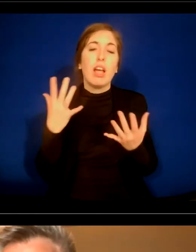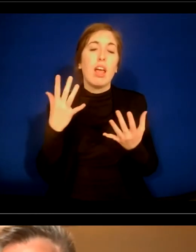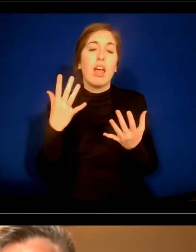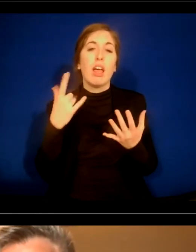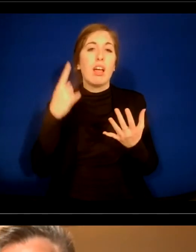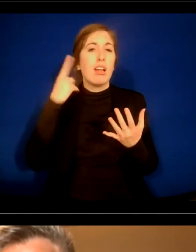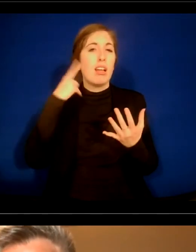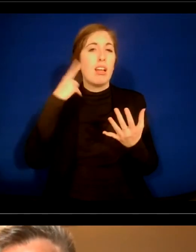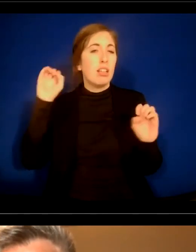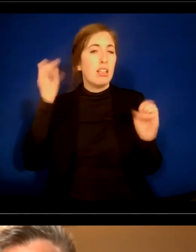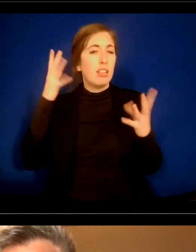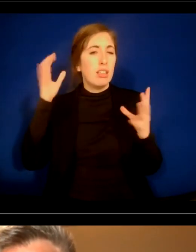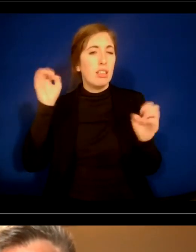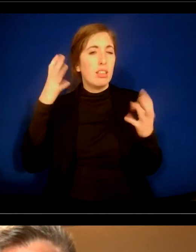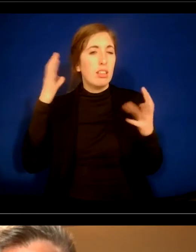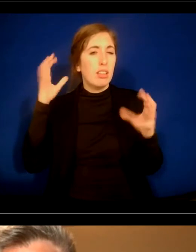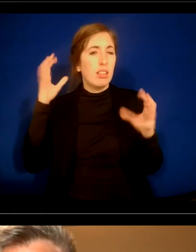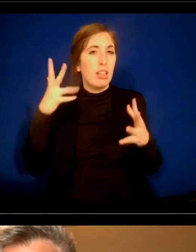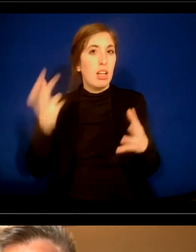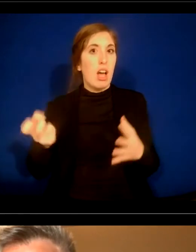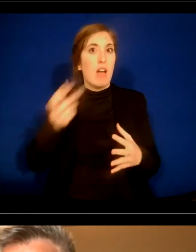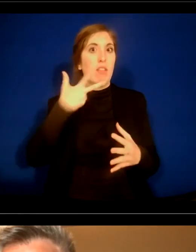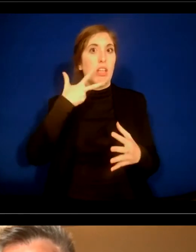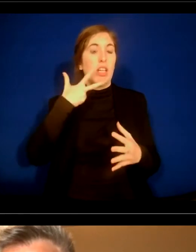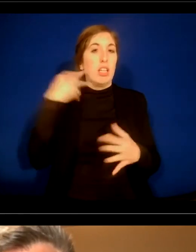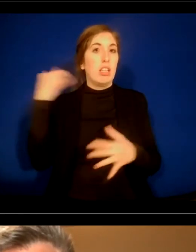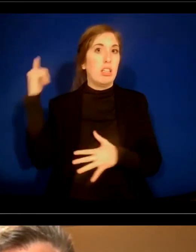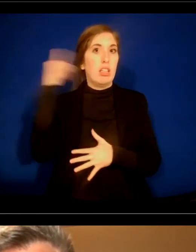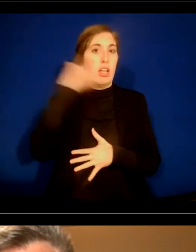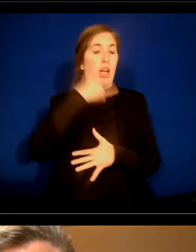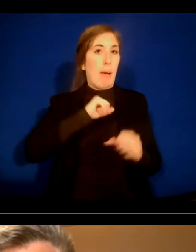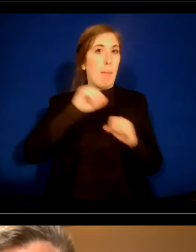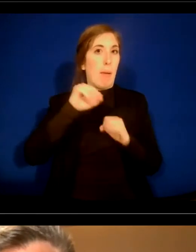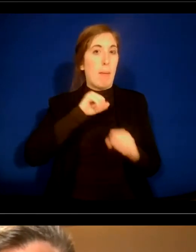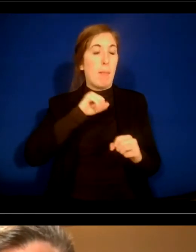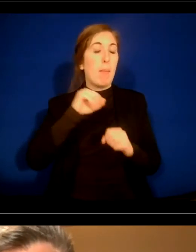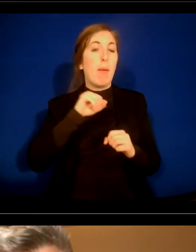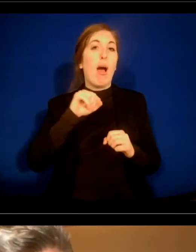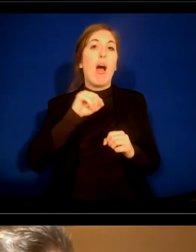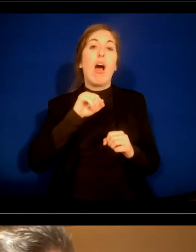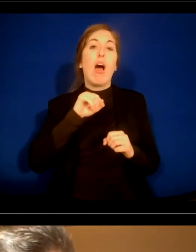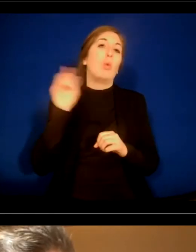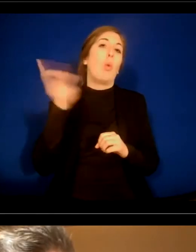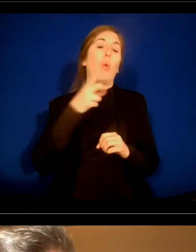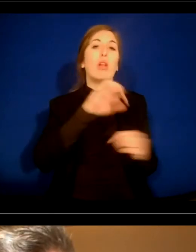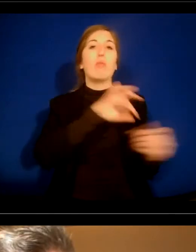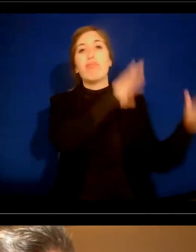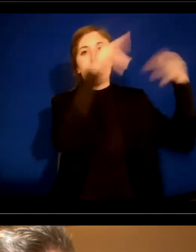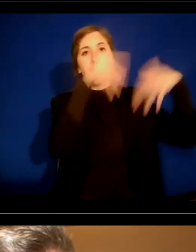sirene che minacciano gli attacchi e quindi si trasferiscono nei bunker.